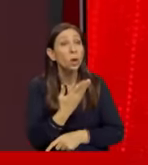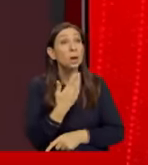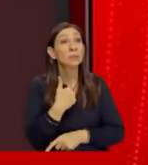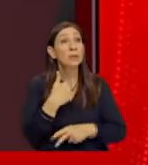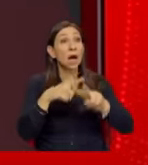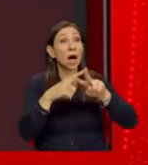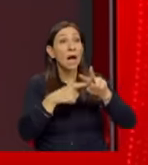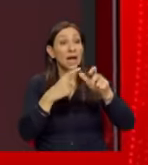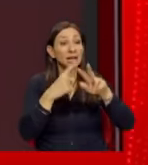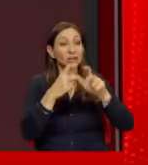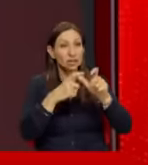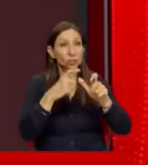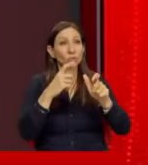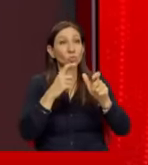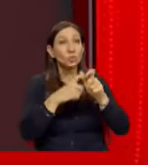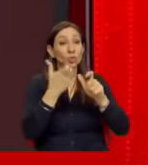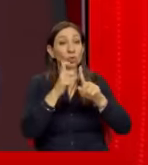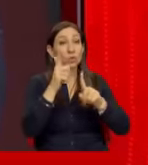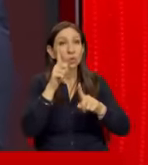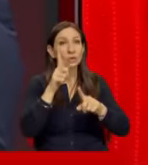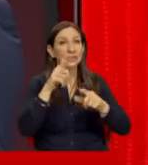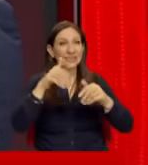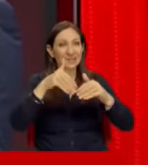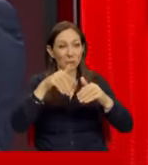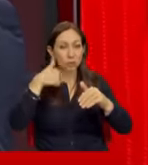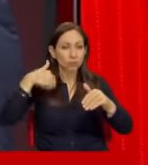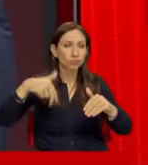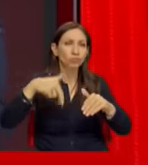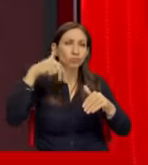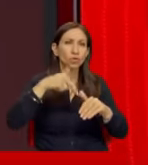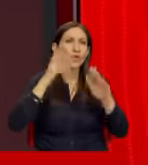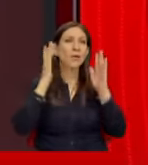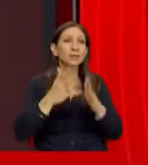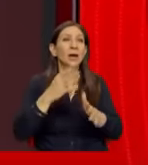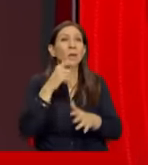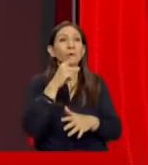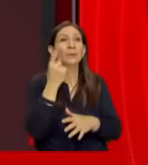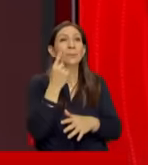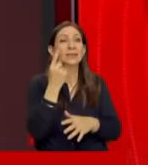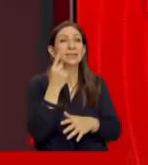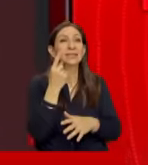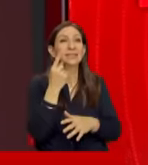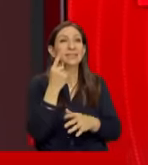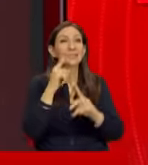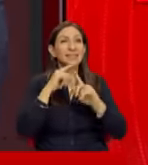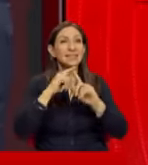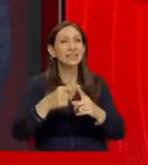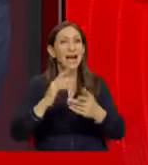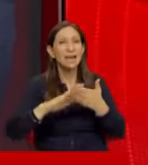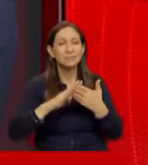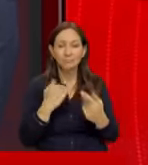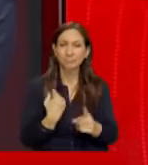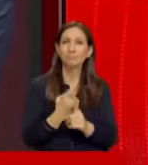mesela Ayaş-Güdül sınırında bir kanyon var. Orada çok yürürüz. Orada bir taksici